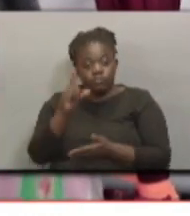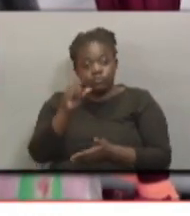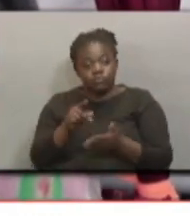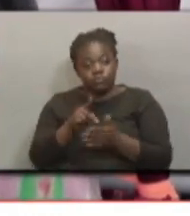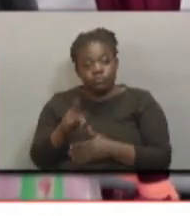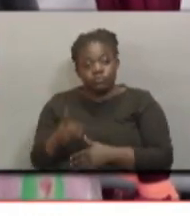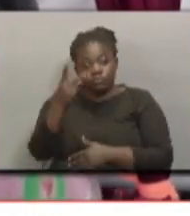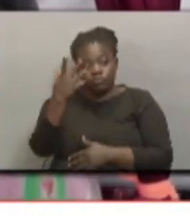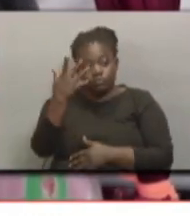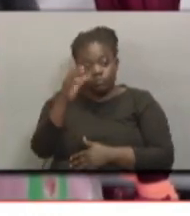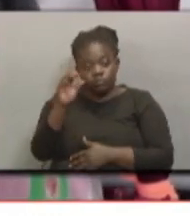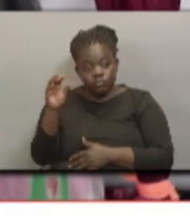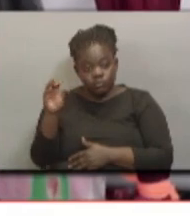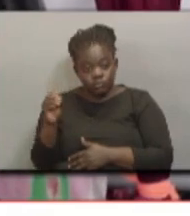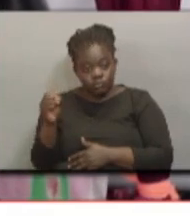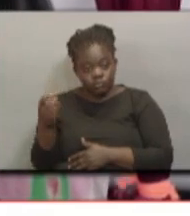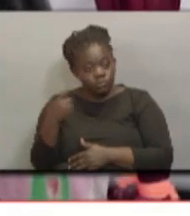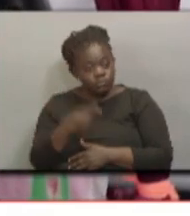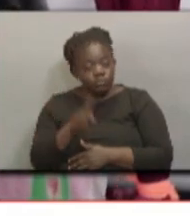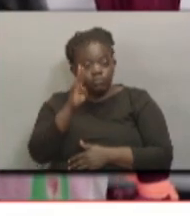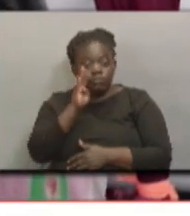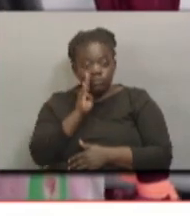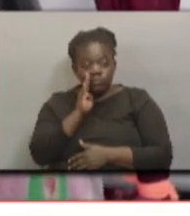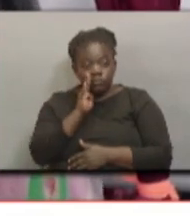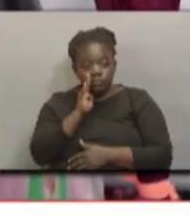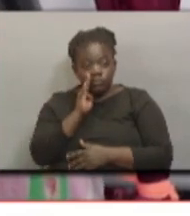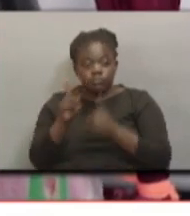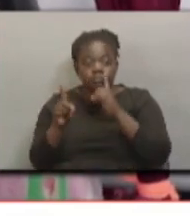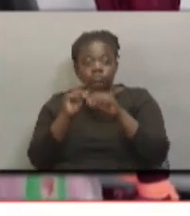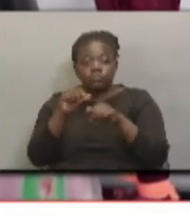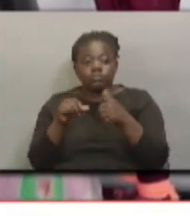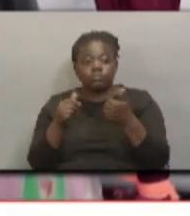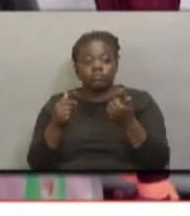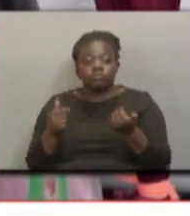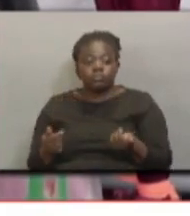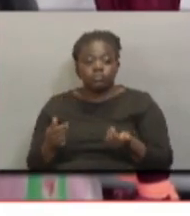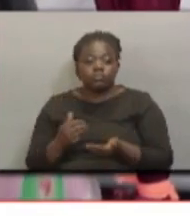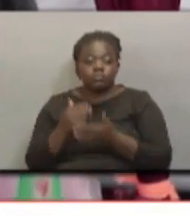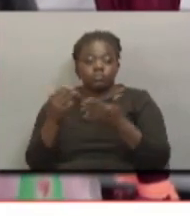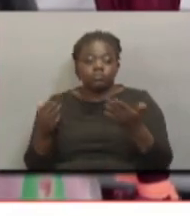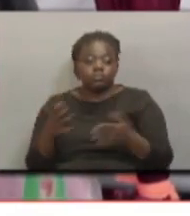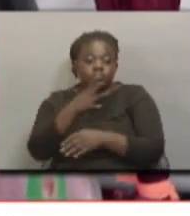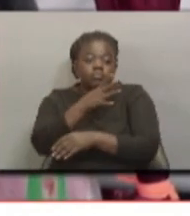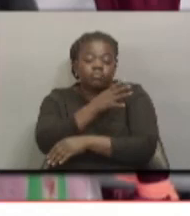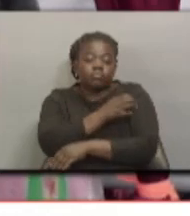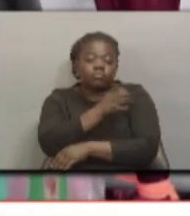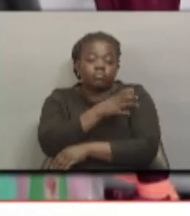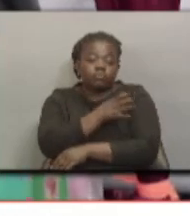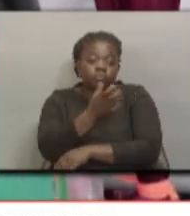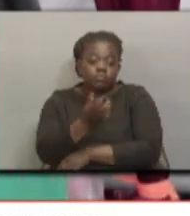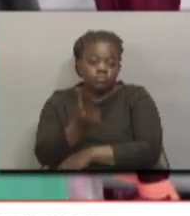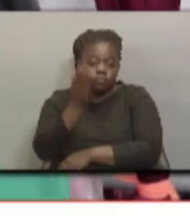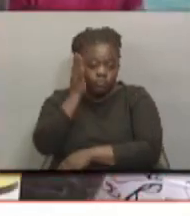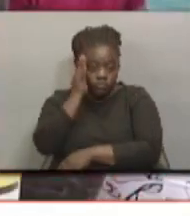ya 2025. Neno nde waende yemba gamba buli jo ebayamba ku bya pressure kwanga